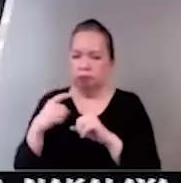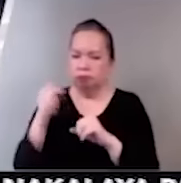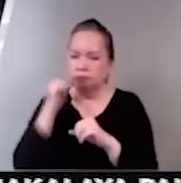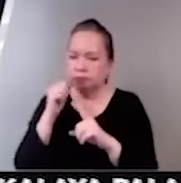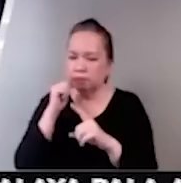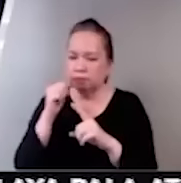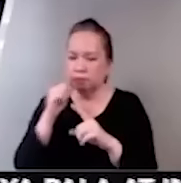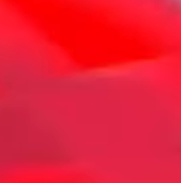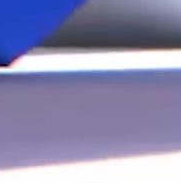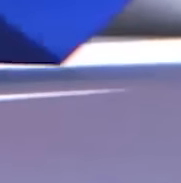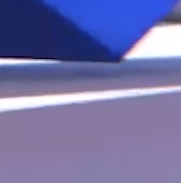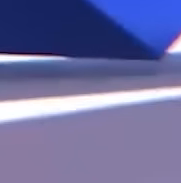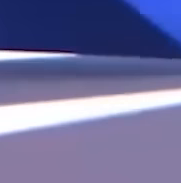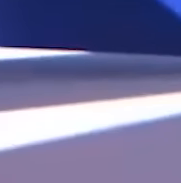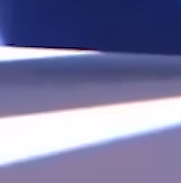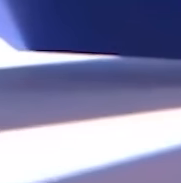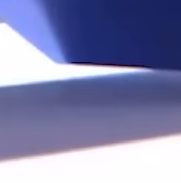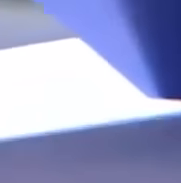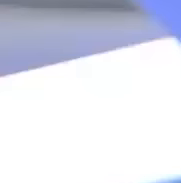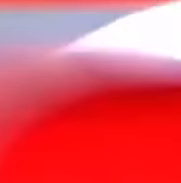Wahe.